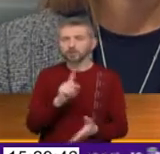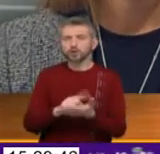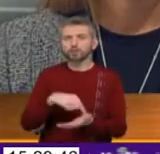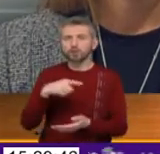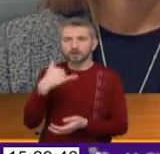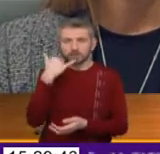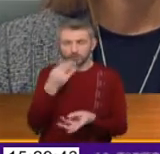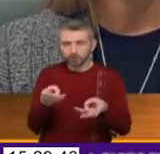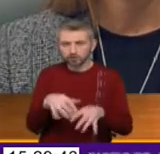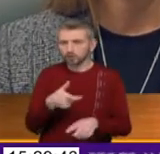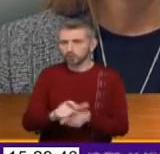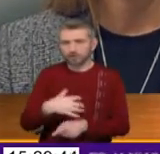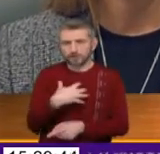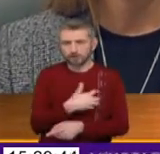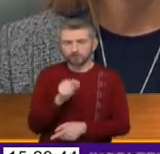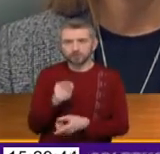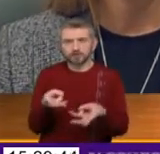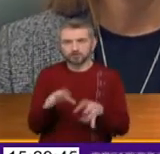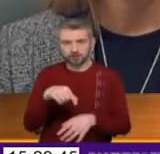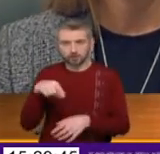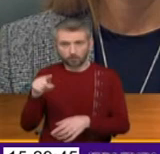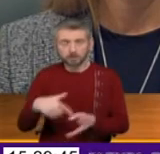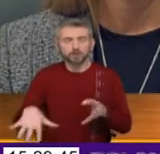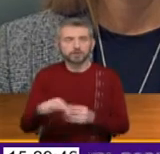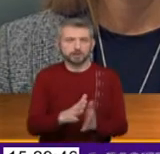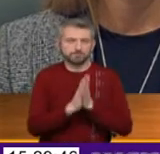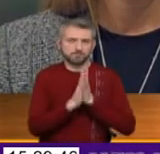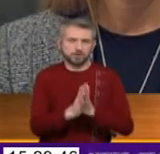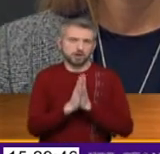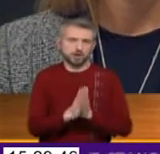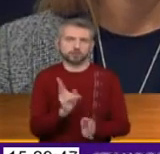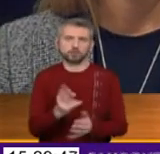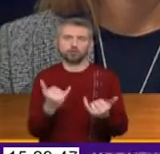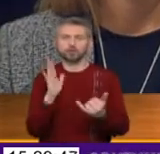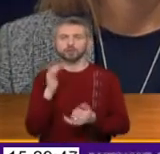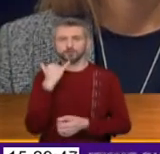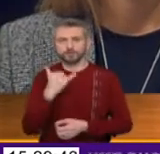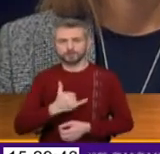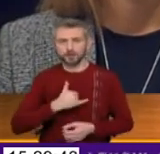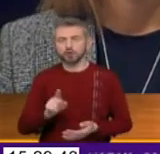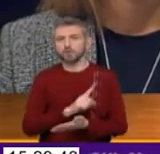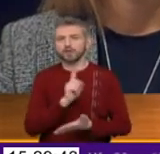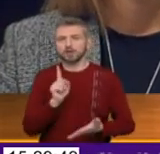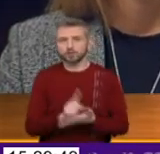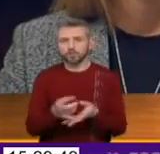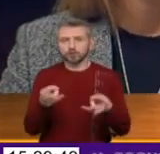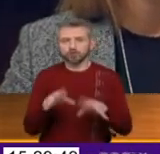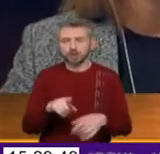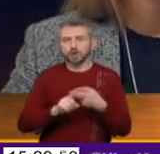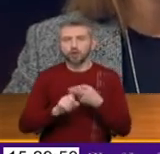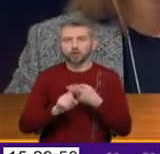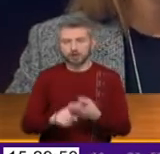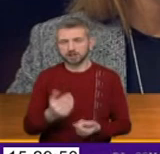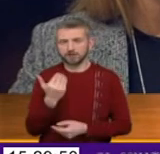телефону залишіть. Дуже важливо, щоб ви залишили контакти. І до всіх величезне прохання, хто сьогодні до нас зателефонує, обов'язково залишайте